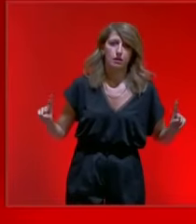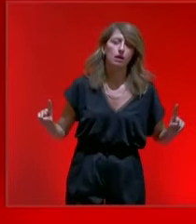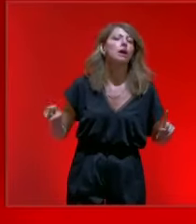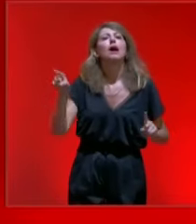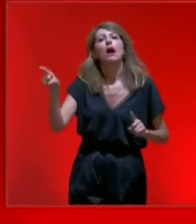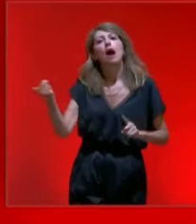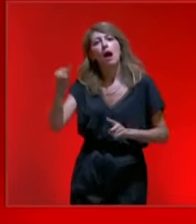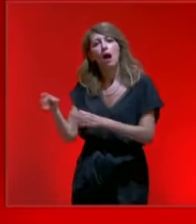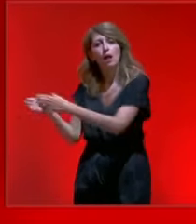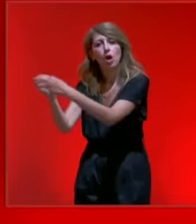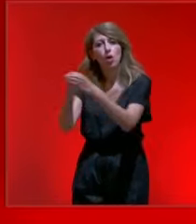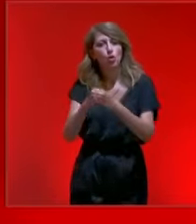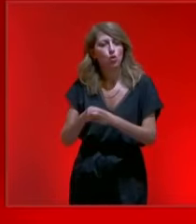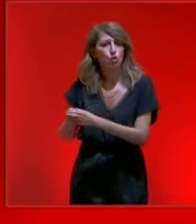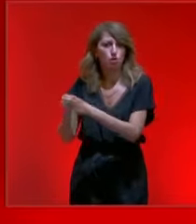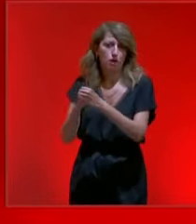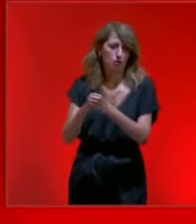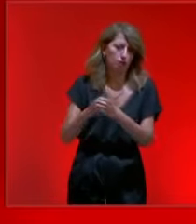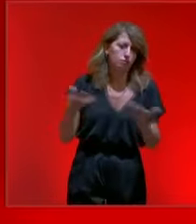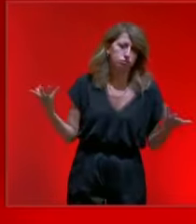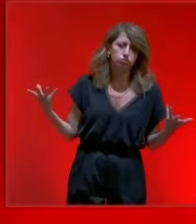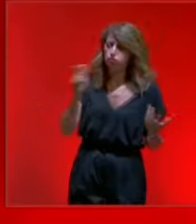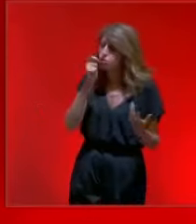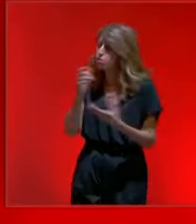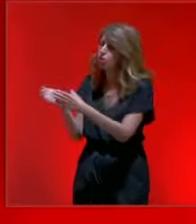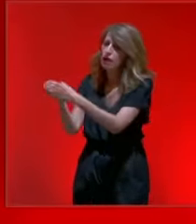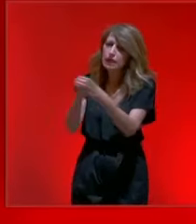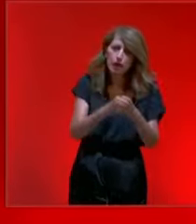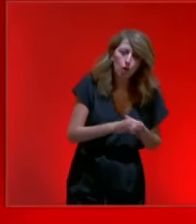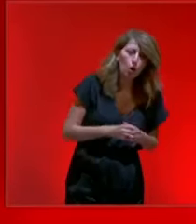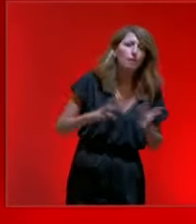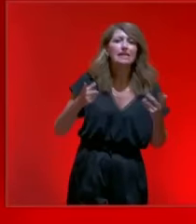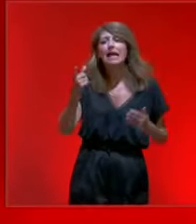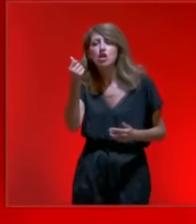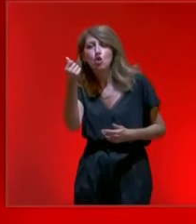μας, είτε στο πολιτικό σύστημα, είτε στο οικονομικό κατεστημένο.